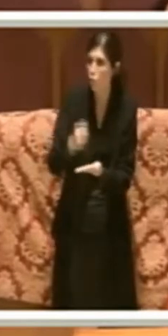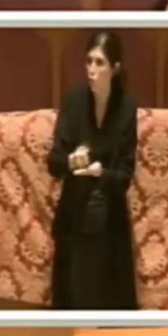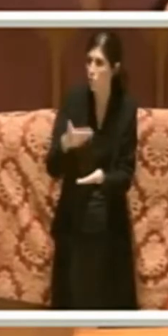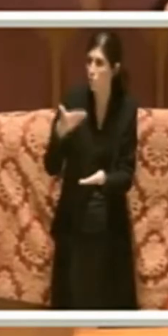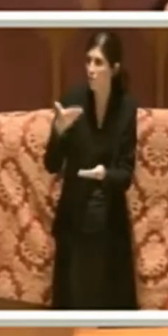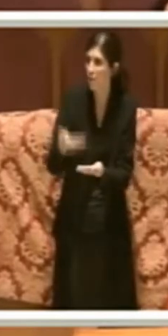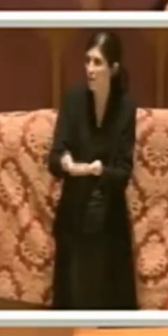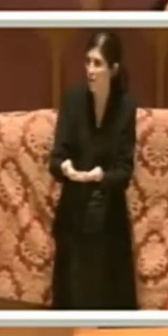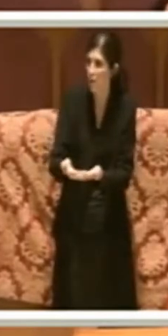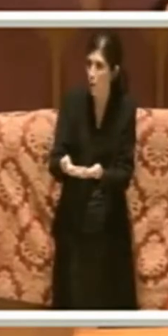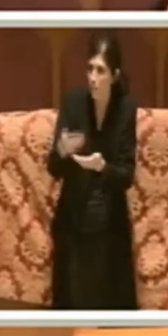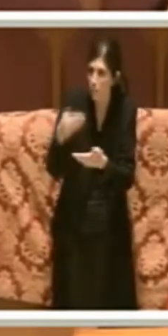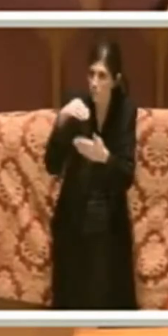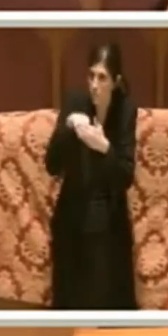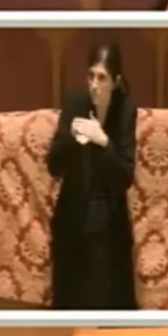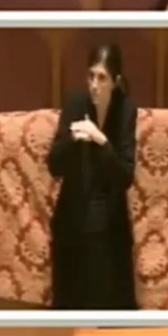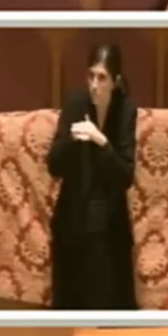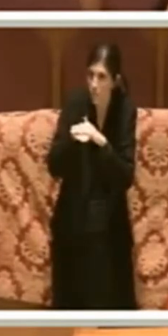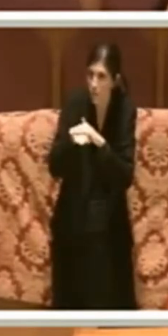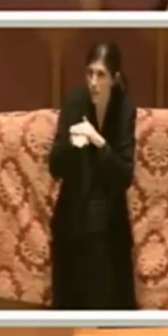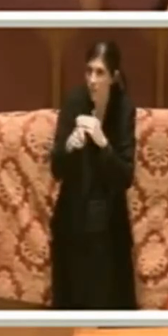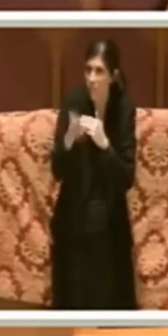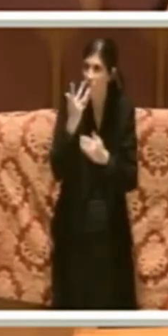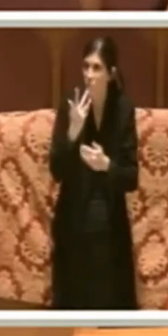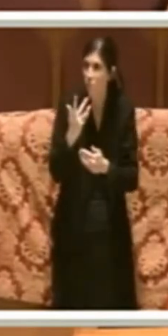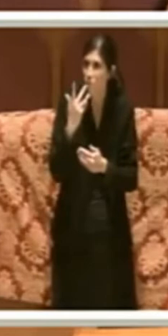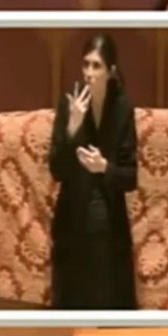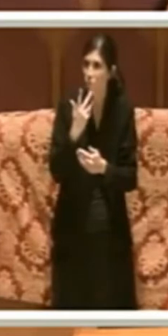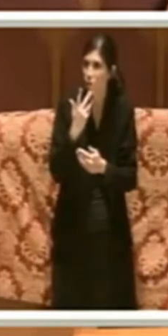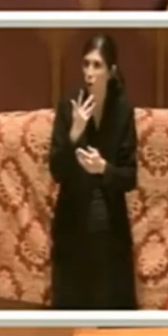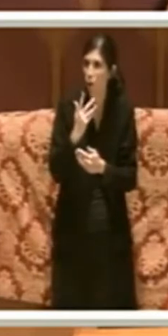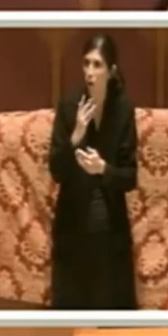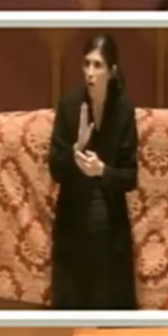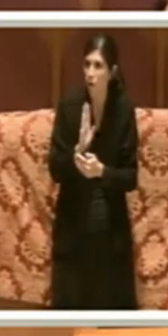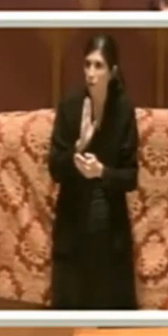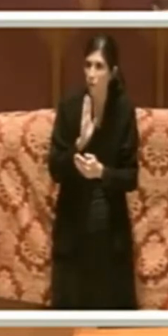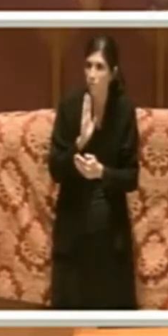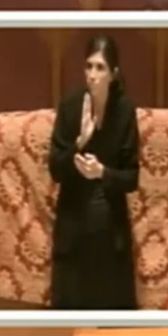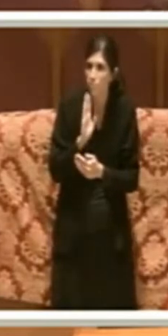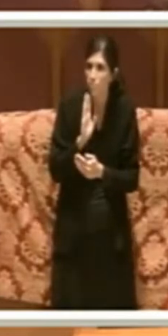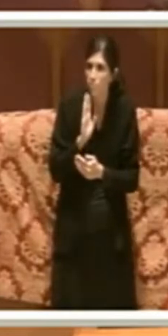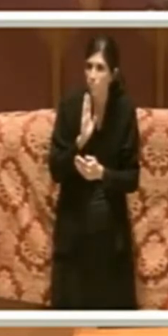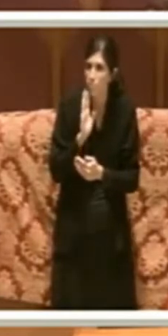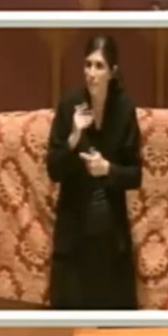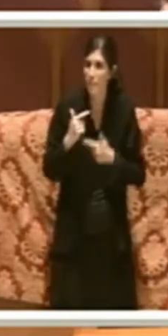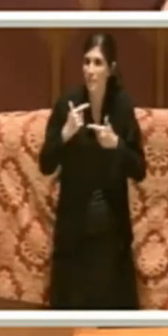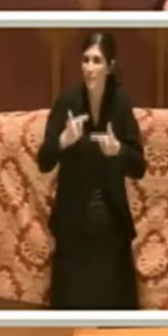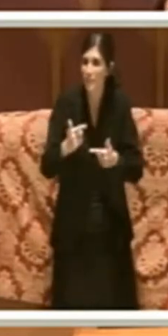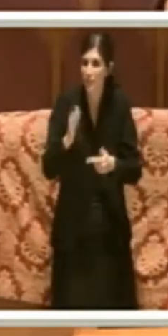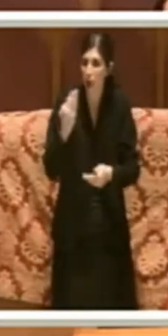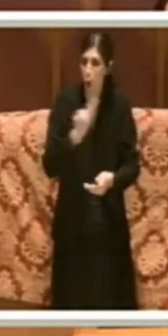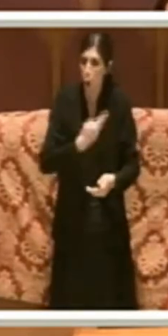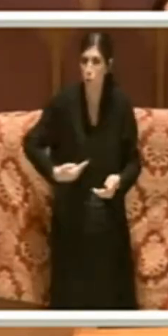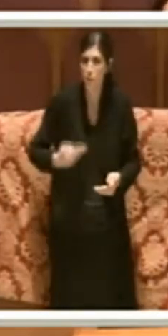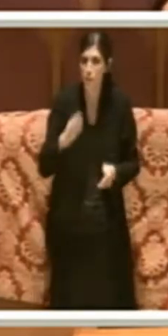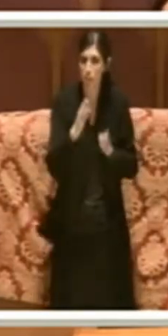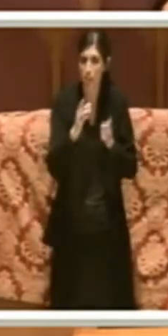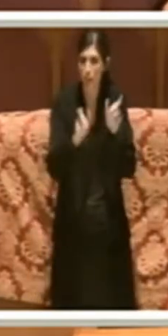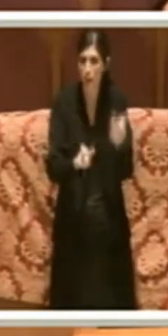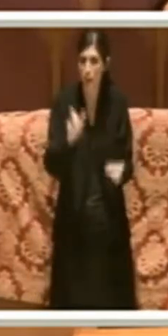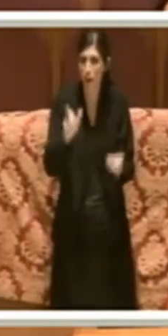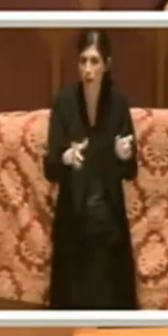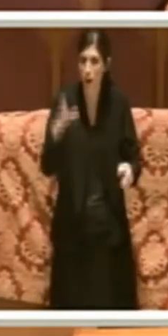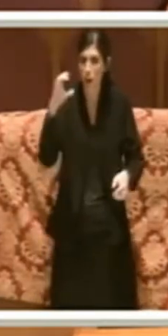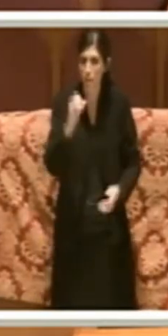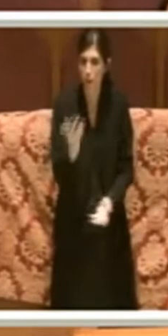fattore nascosto voglia suggerire ai consiglieri. No, e questo lo dice anche l'OREF nella